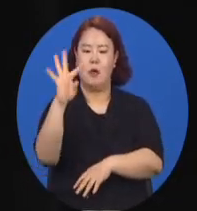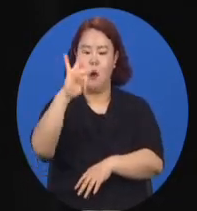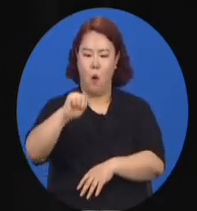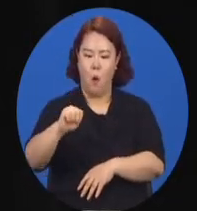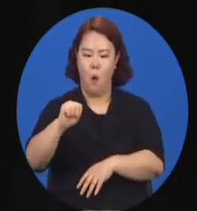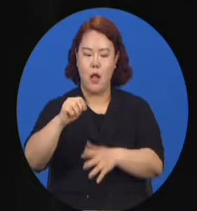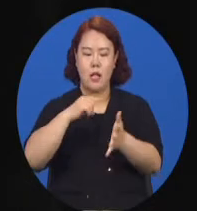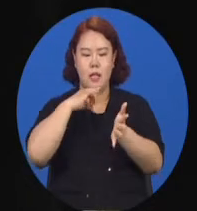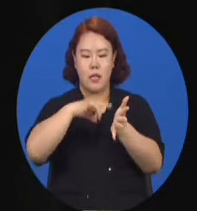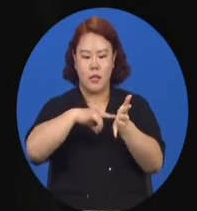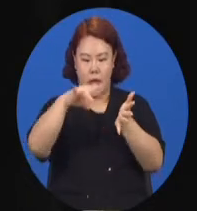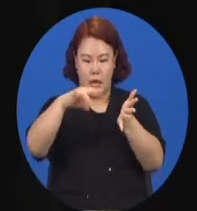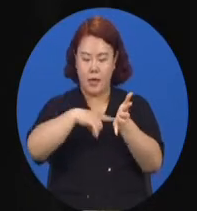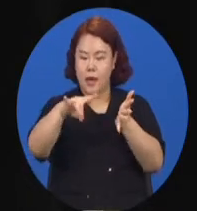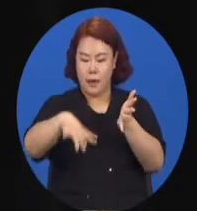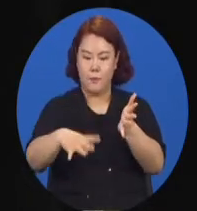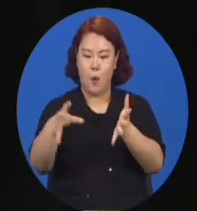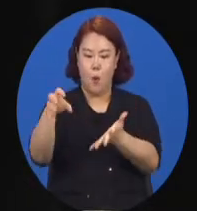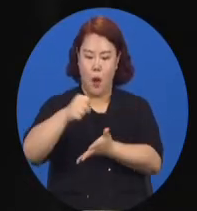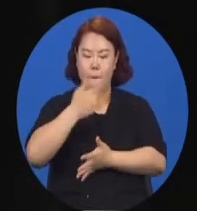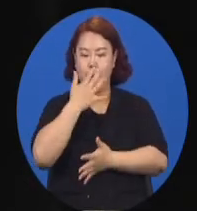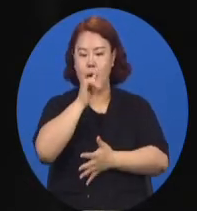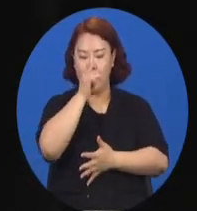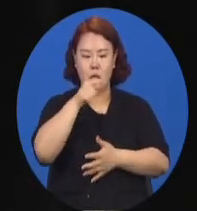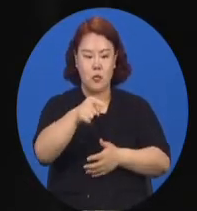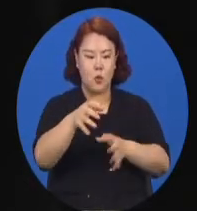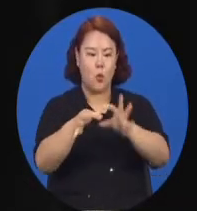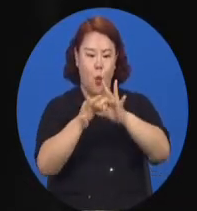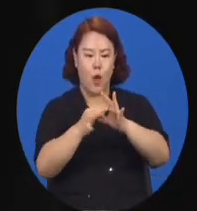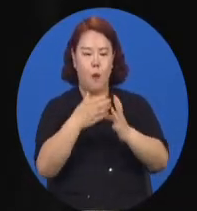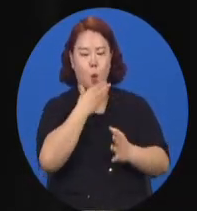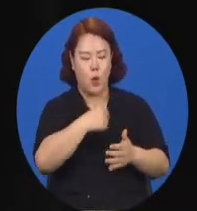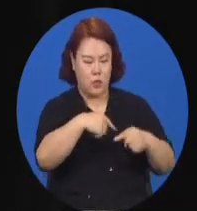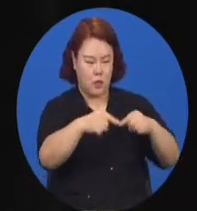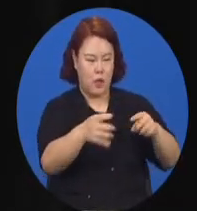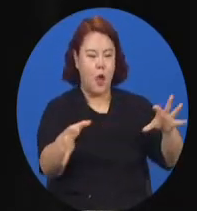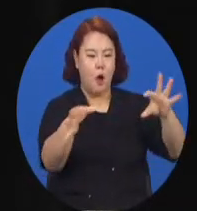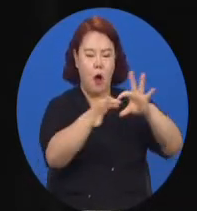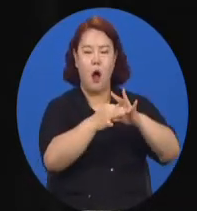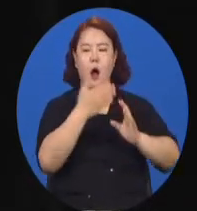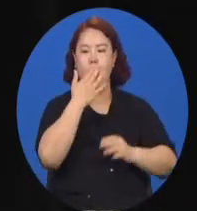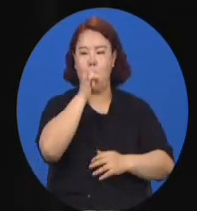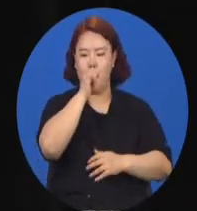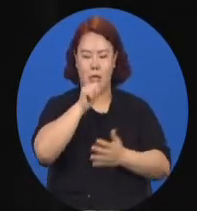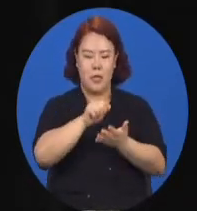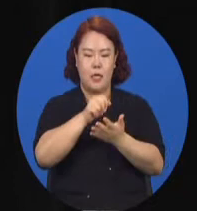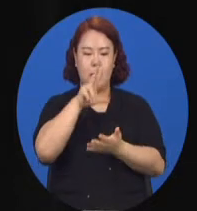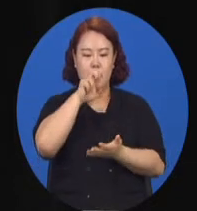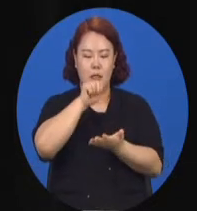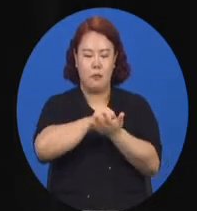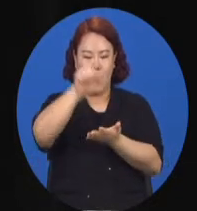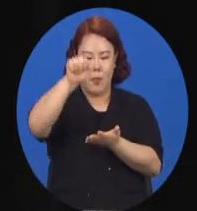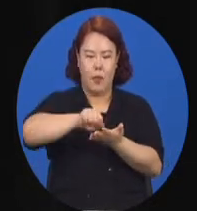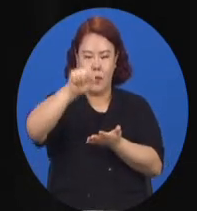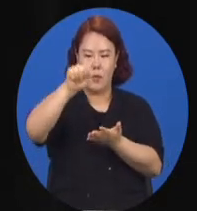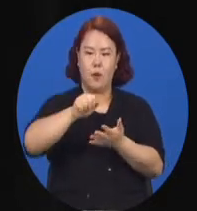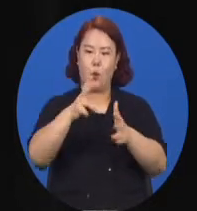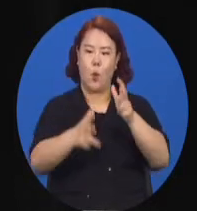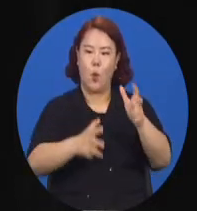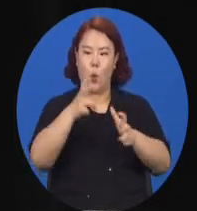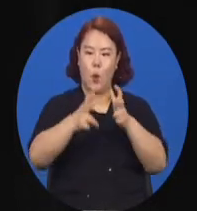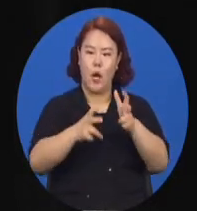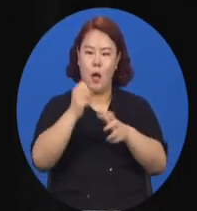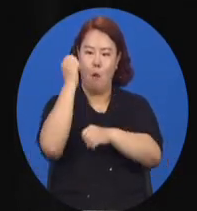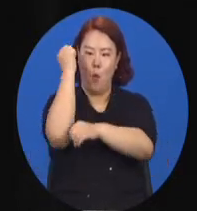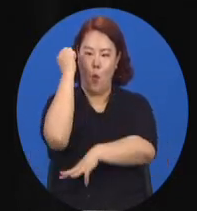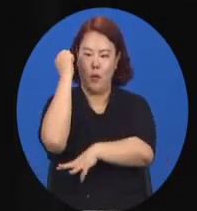있고 그것을 통해서 복지정책을 연결할 수 있고 시멘트 공장의 본사 임직원이 입주함에